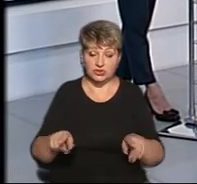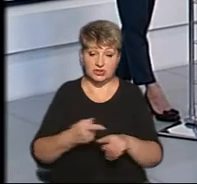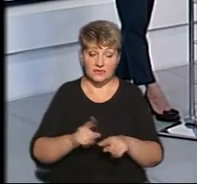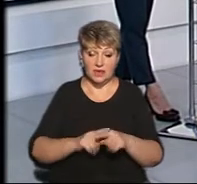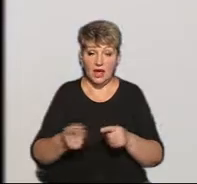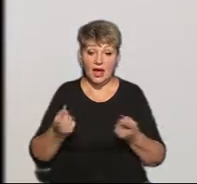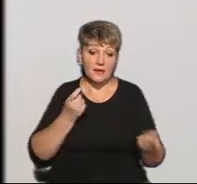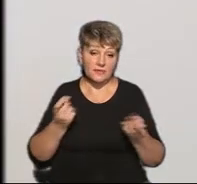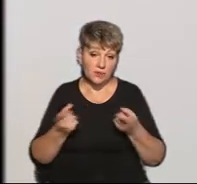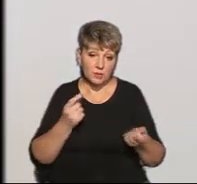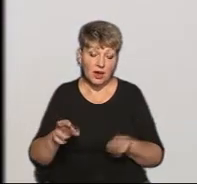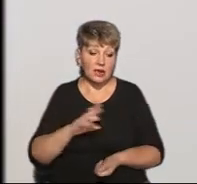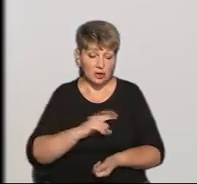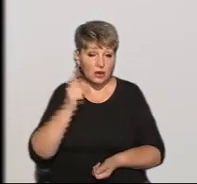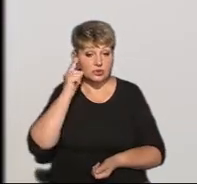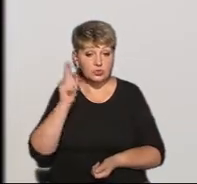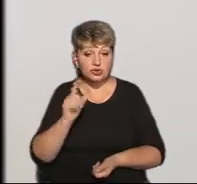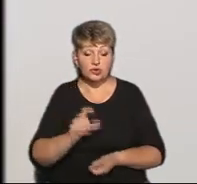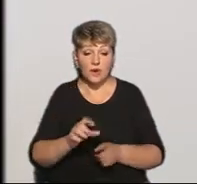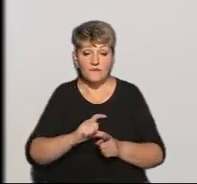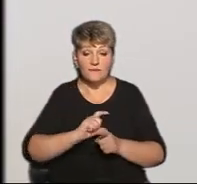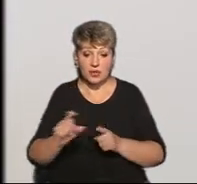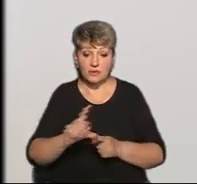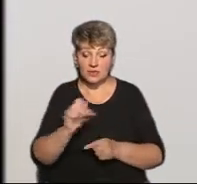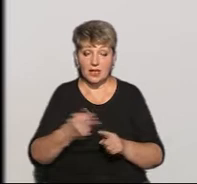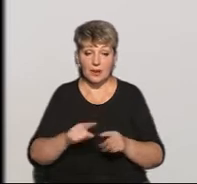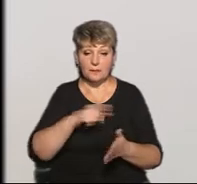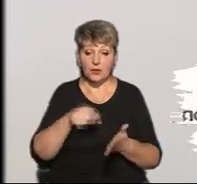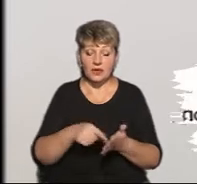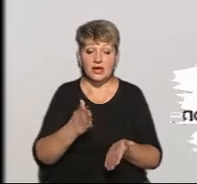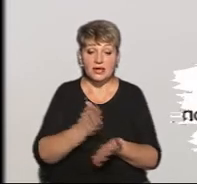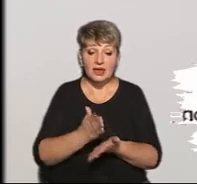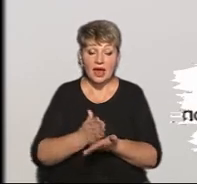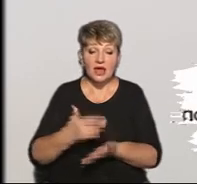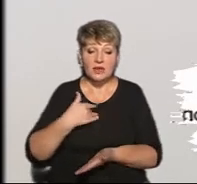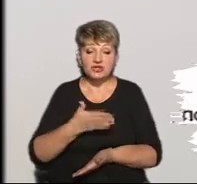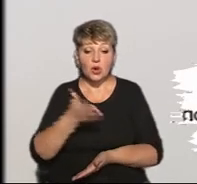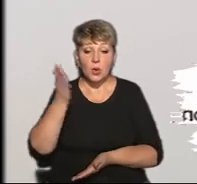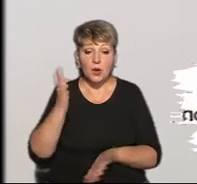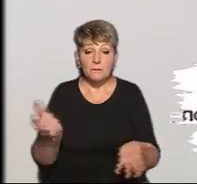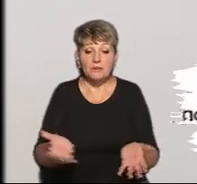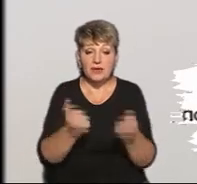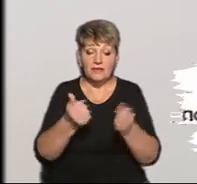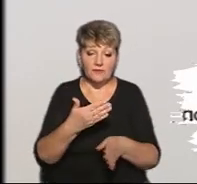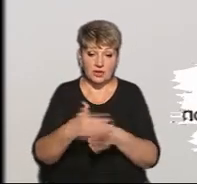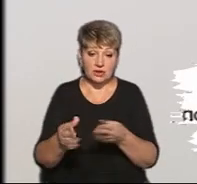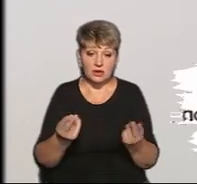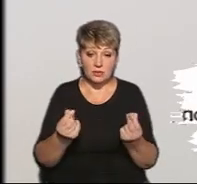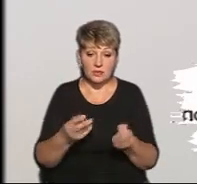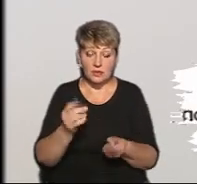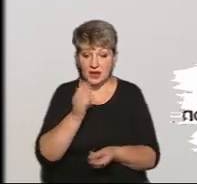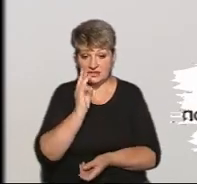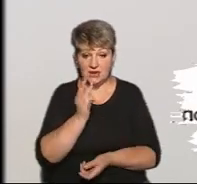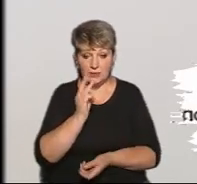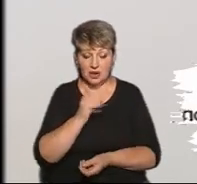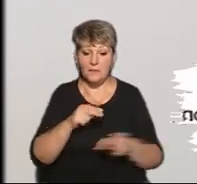ця інформація. І я думаю, що відповіді на це питання є наше голосування в підтримку виділення коштів на